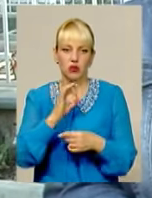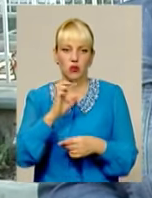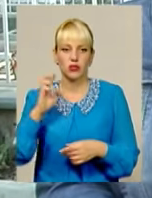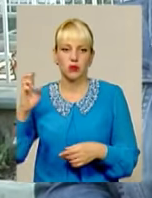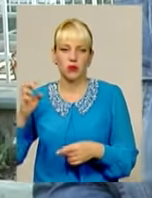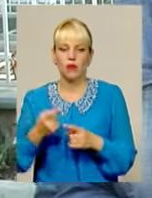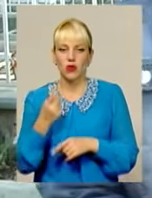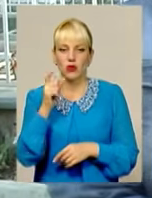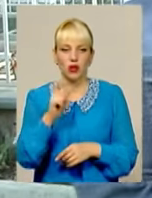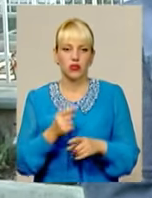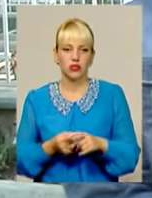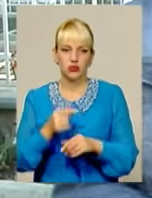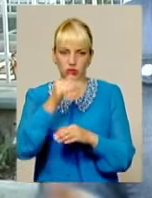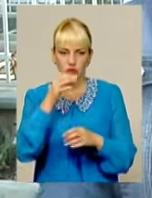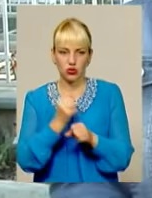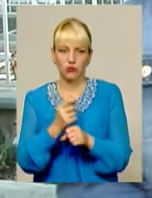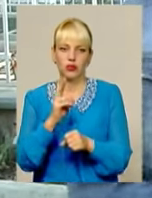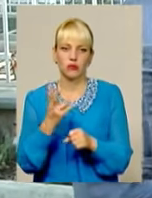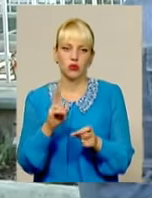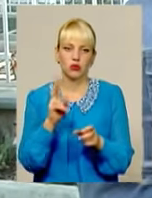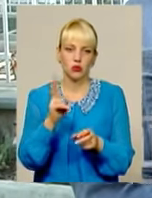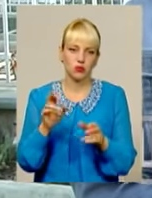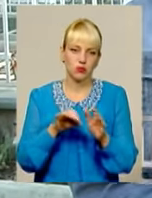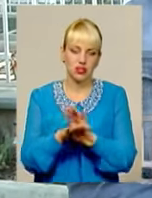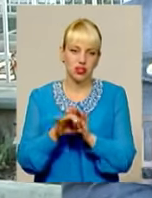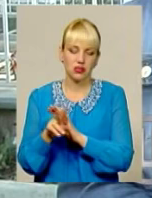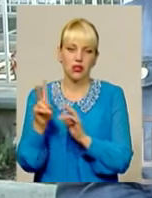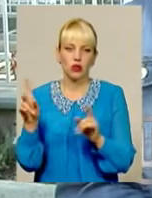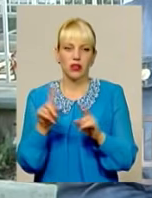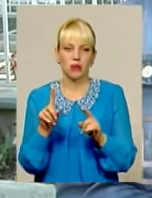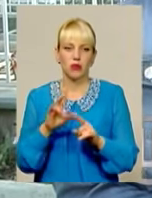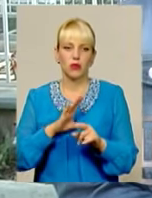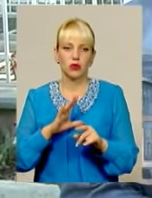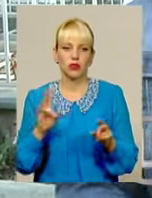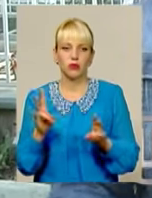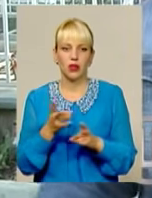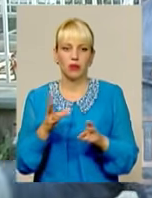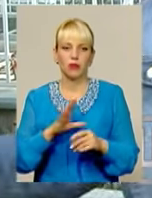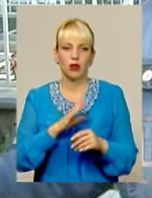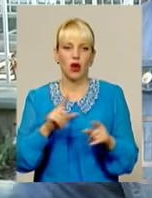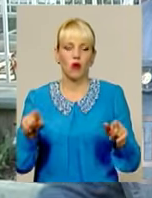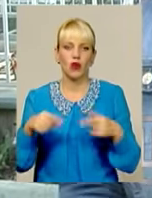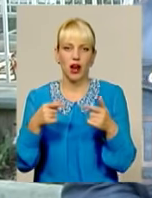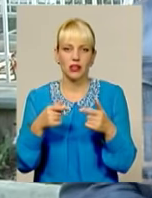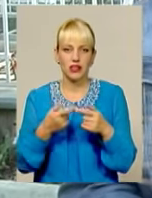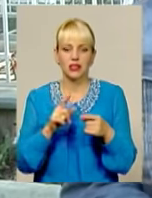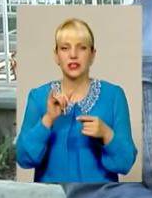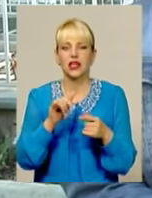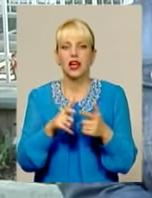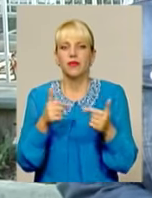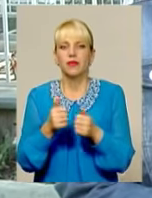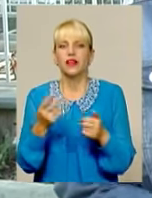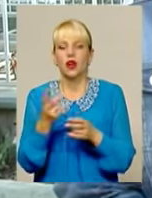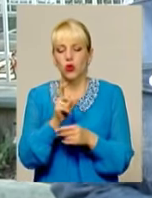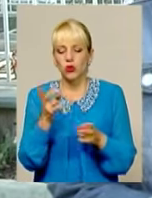людина цього не зробить. Це треба, щоб більшість. Хтось щось підсказав. Треба, щоб була організація. А той хоче, а той не хоче, а той моя хата з краю – це не буде. І